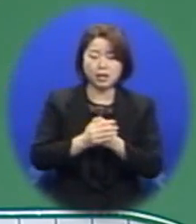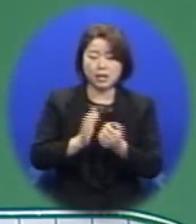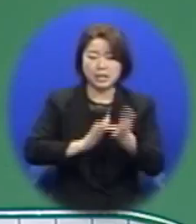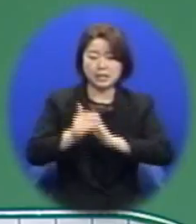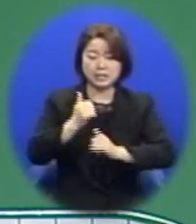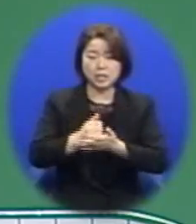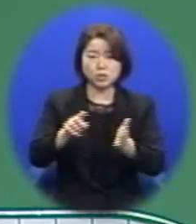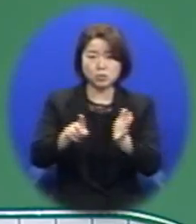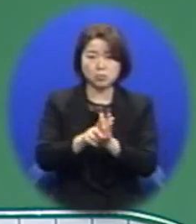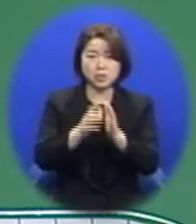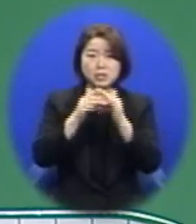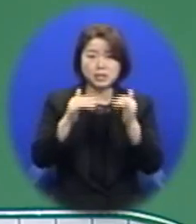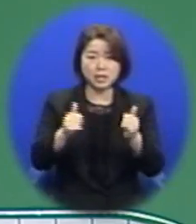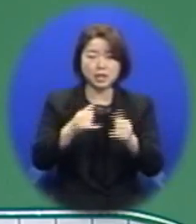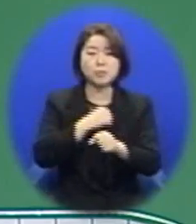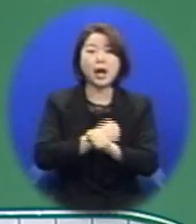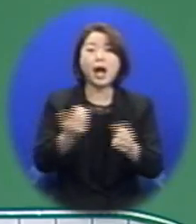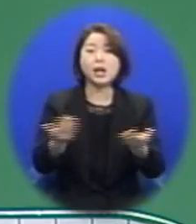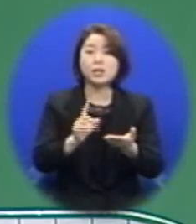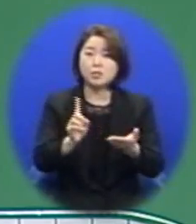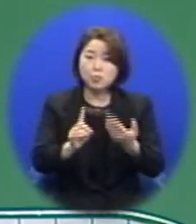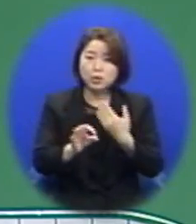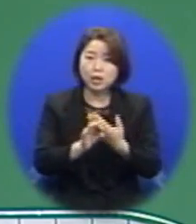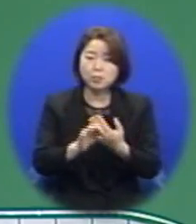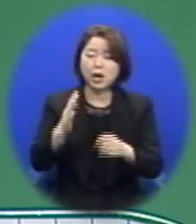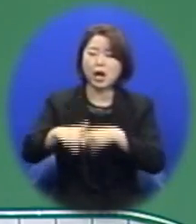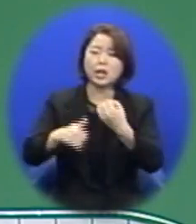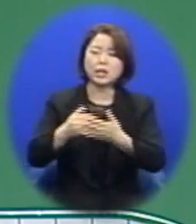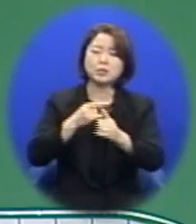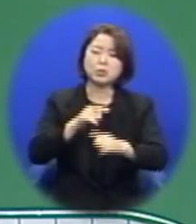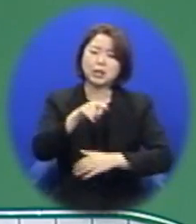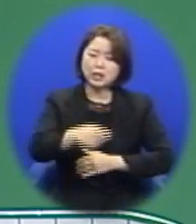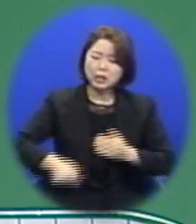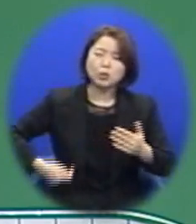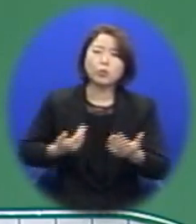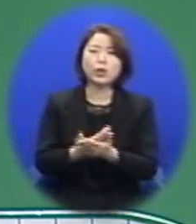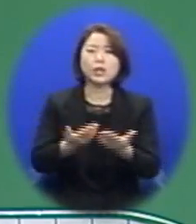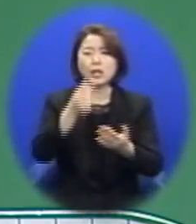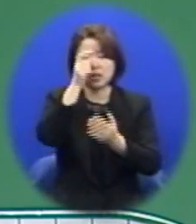될 일이 바로 하나님께 드리는 이 회개의 기도입니다.